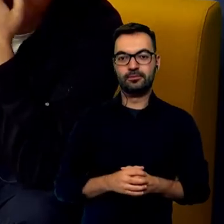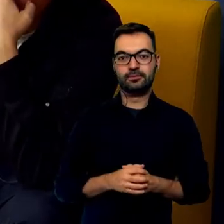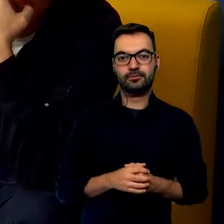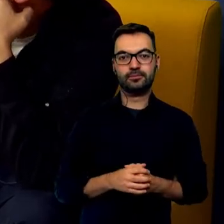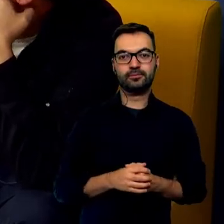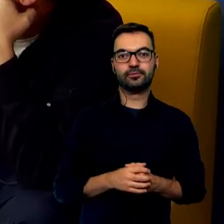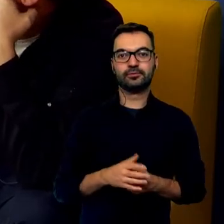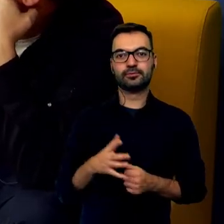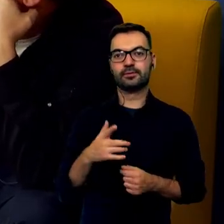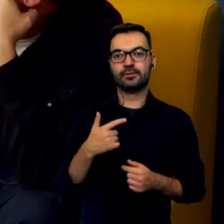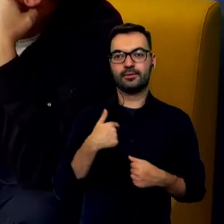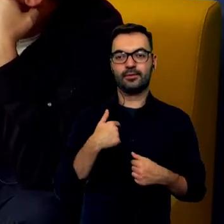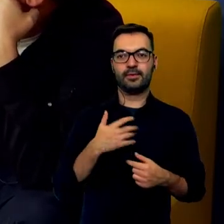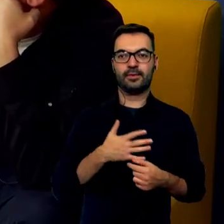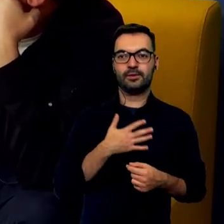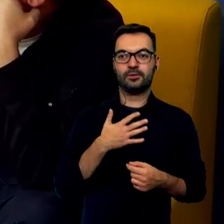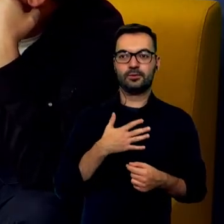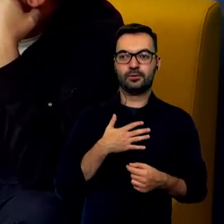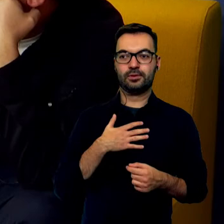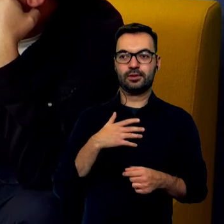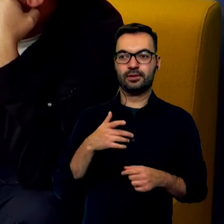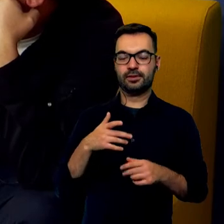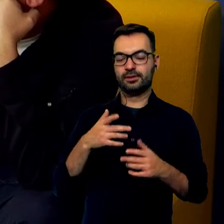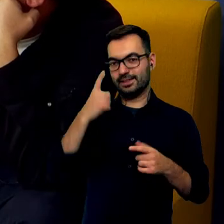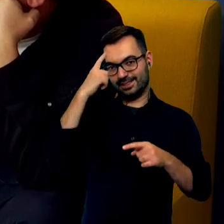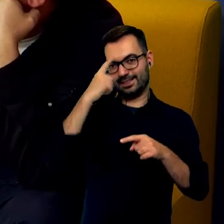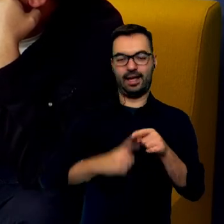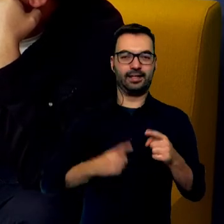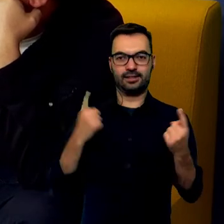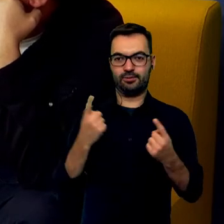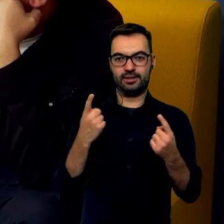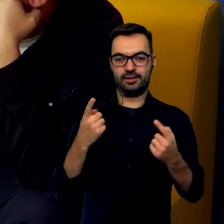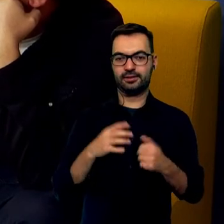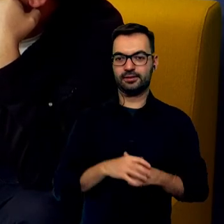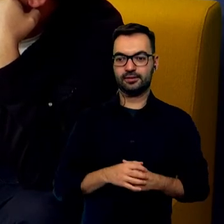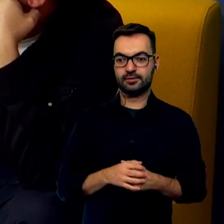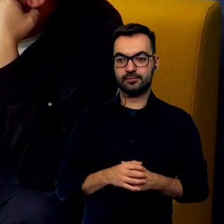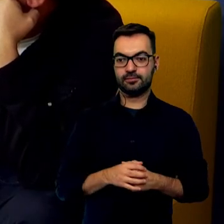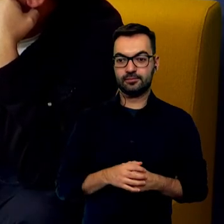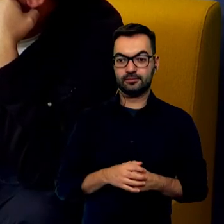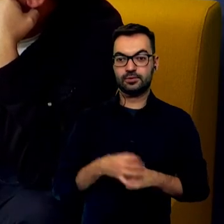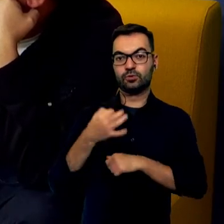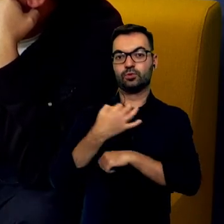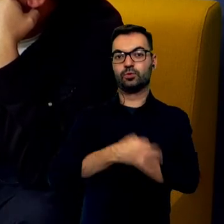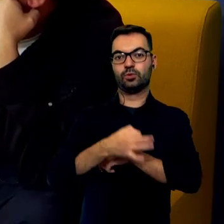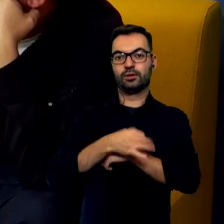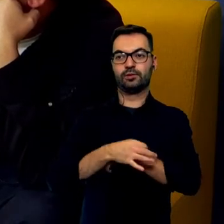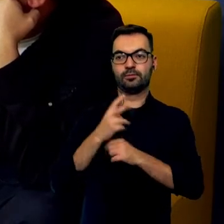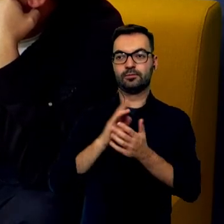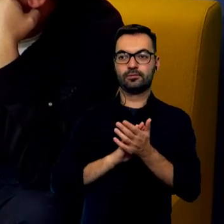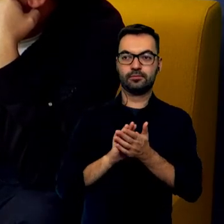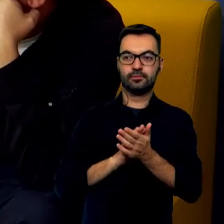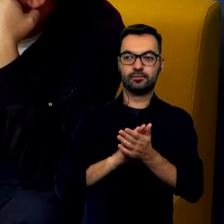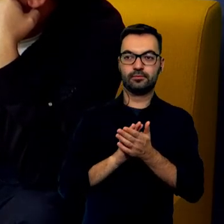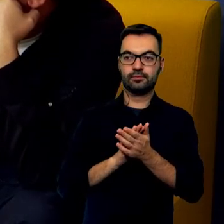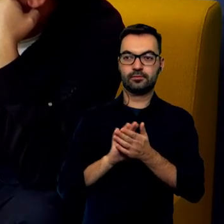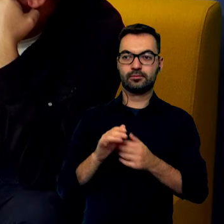które wydają mi się z perspektywy tego zawodu skrajne, które potem są w tym zawodzie, że no, studenci, którzy, przepraszam,